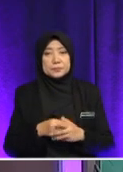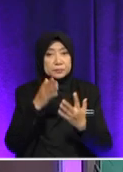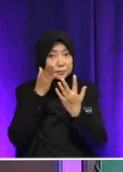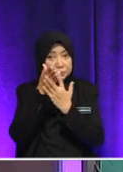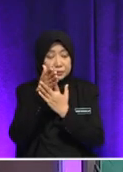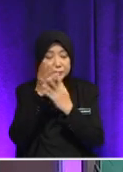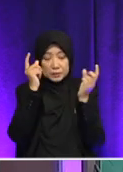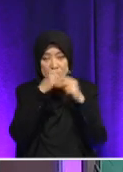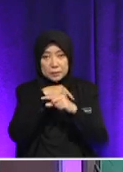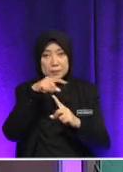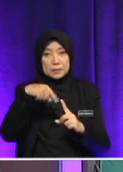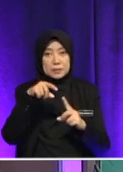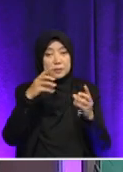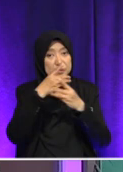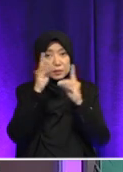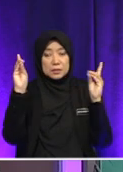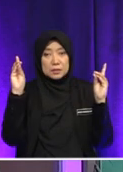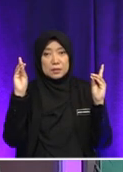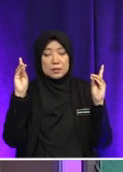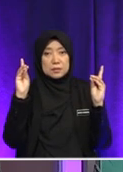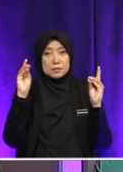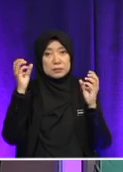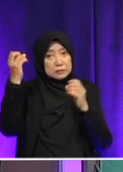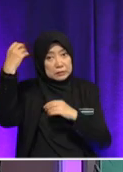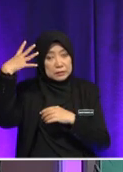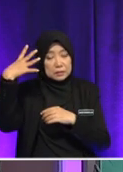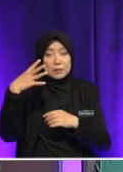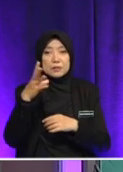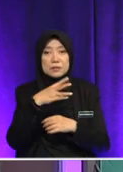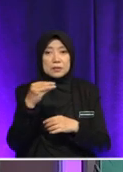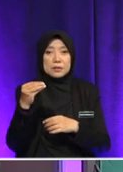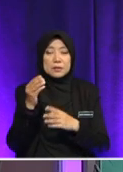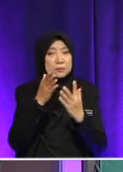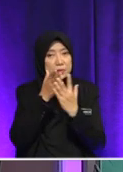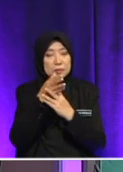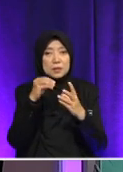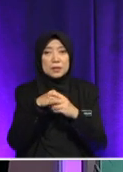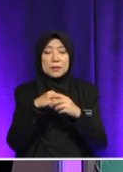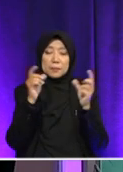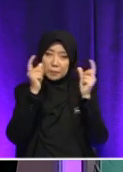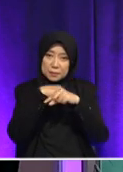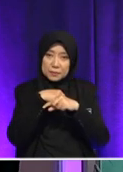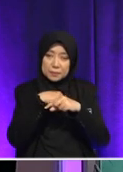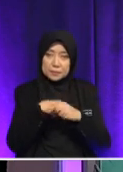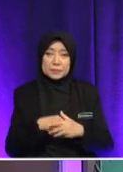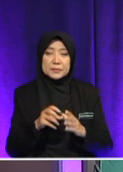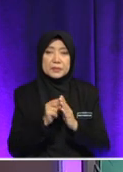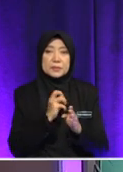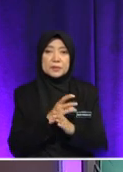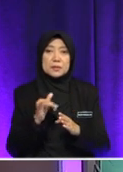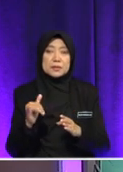menjadi gelap apabila terdapat pada cahaya terang dan menjadi Cina dalam keadaan malam oke sebenarnya Mirah